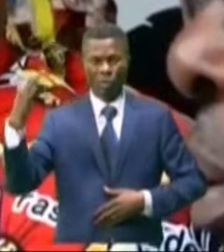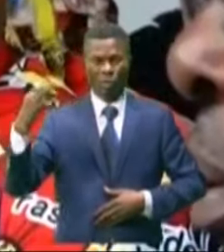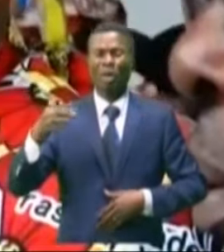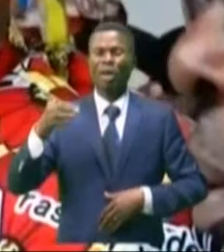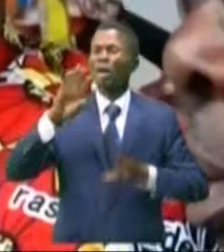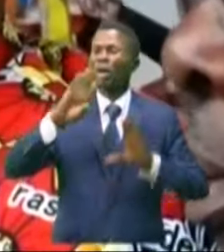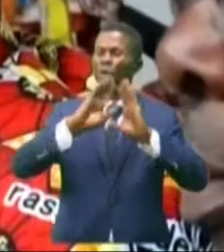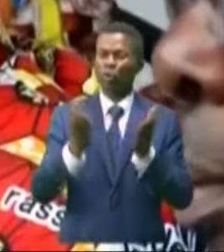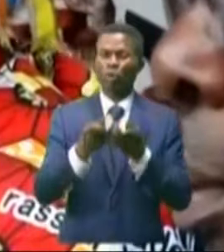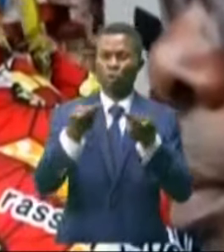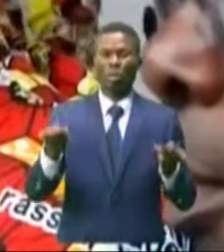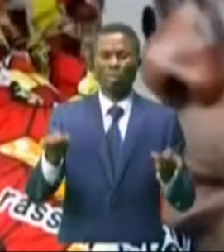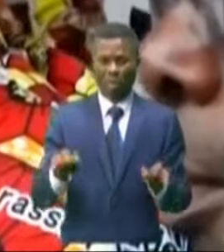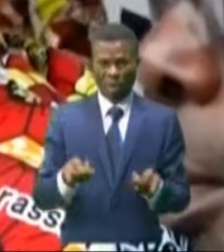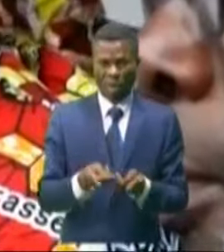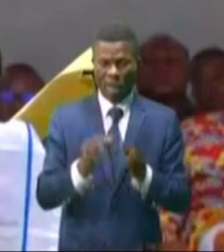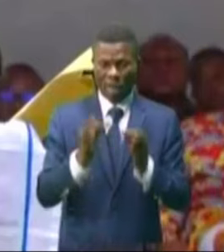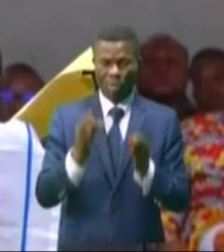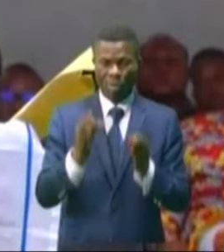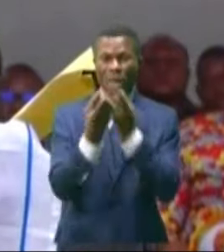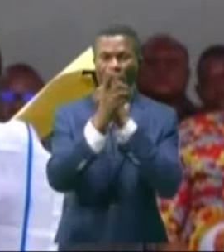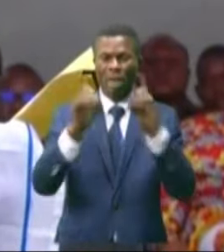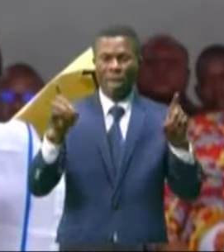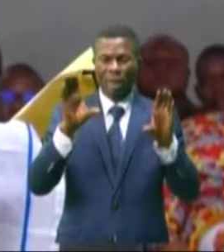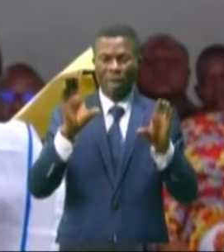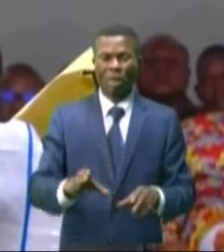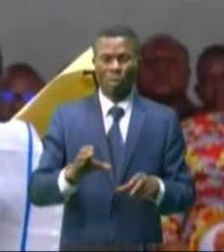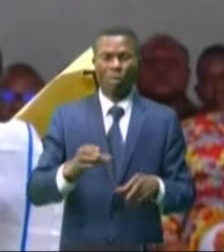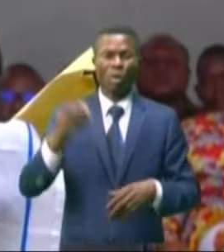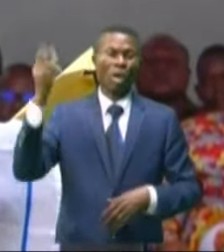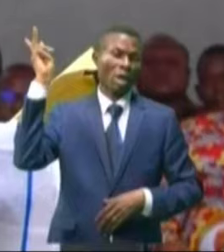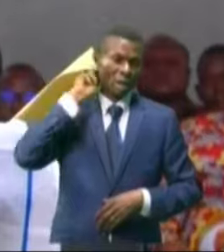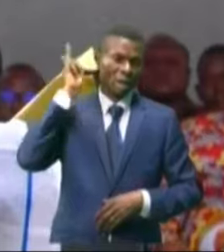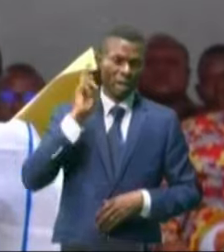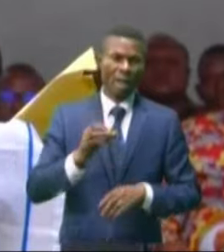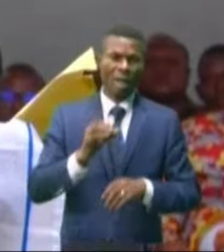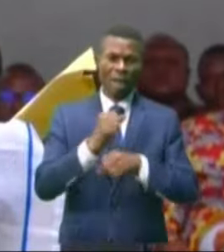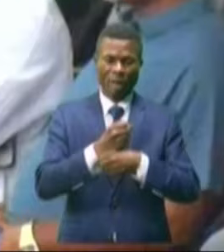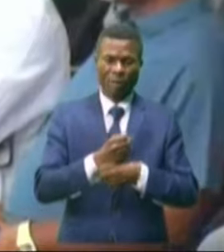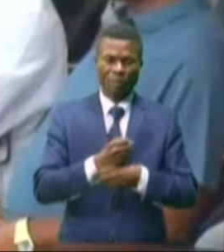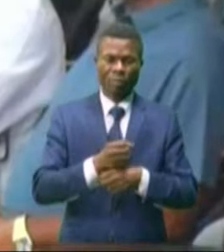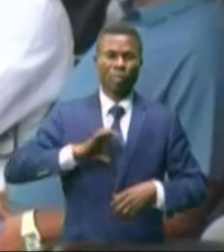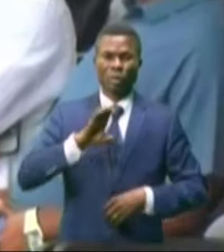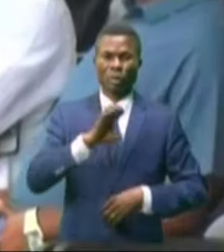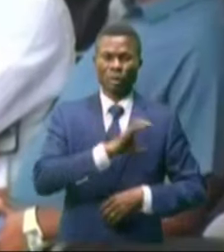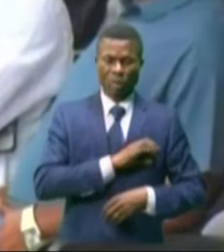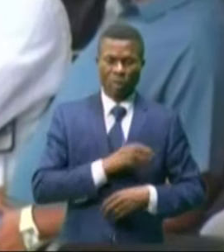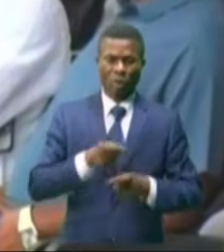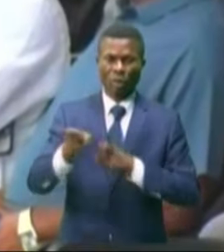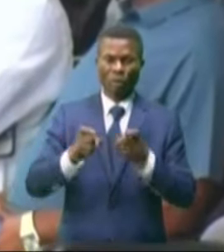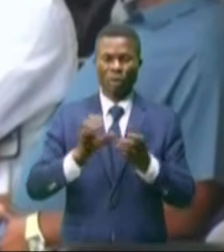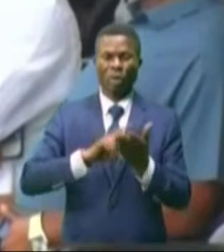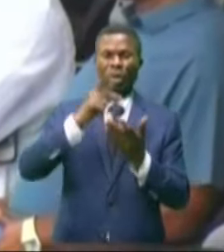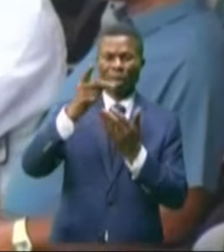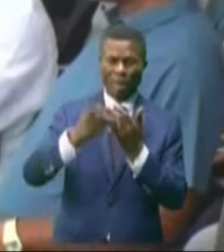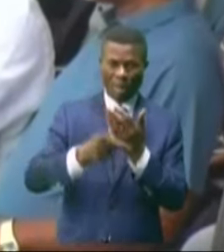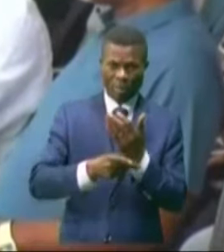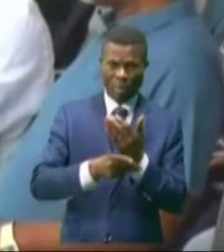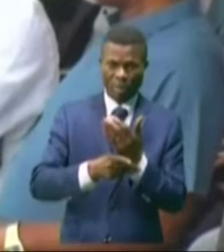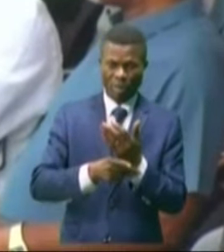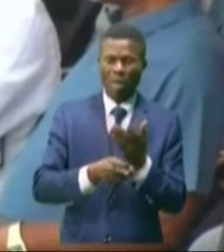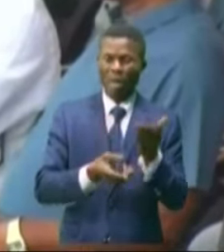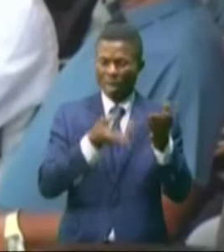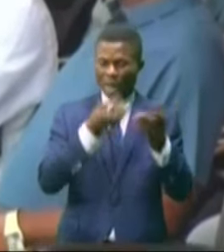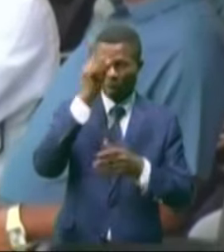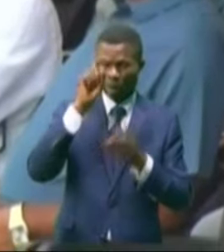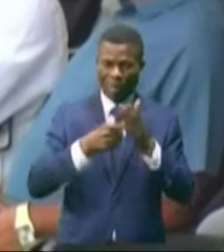poste. Mais en démocrate, Augustin Kabuya a mis en place la commission de gestion des ambitions qui est une première